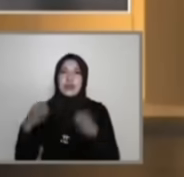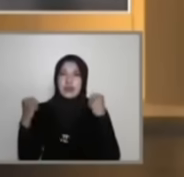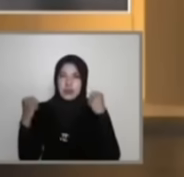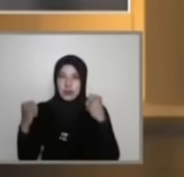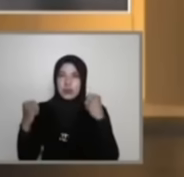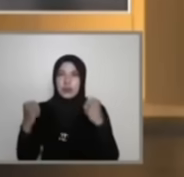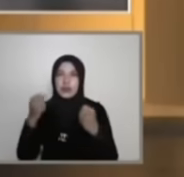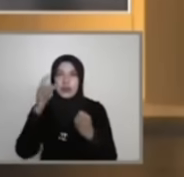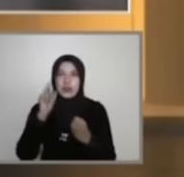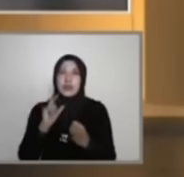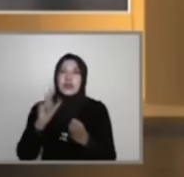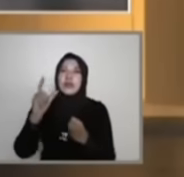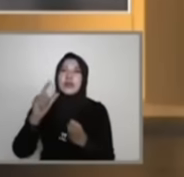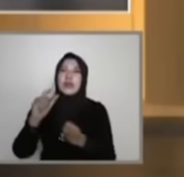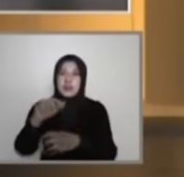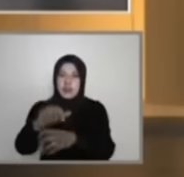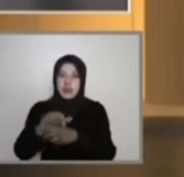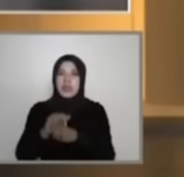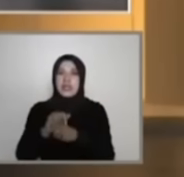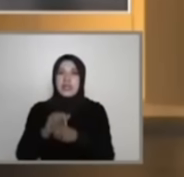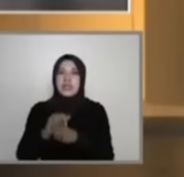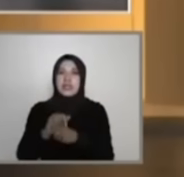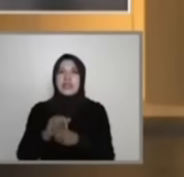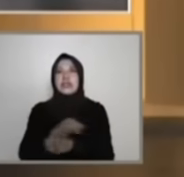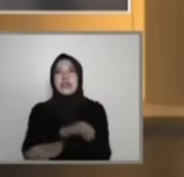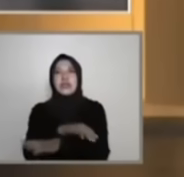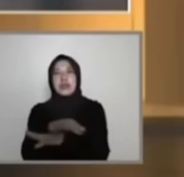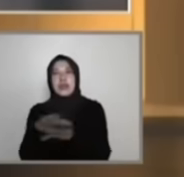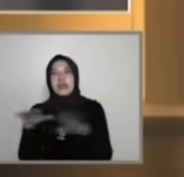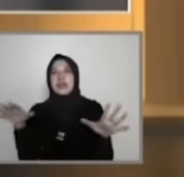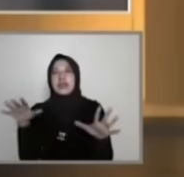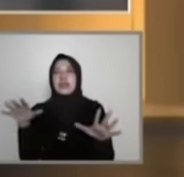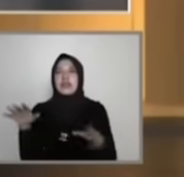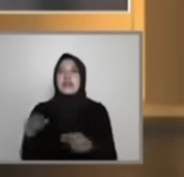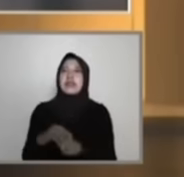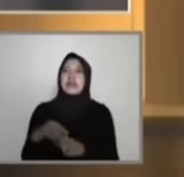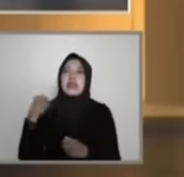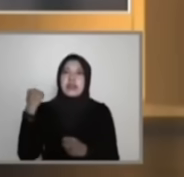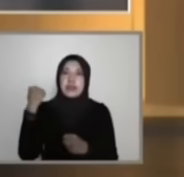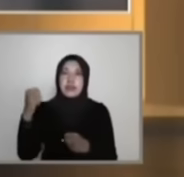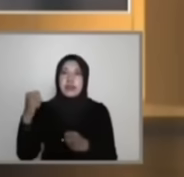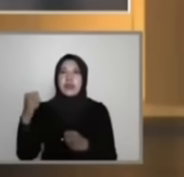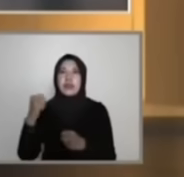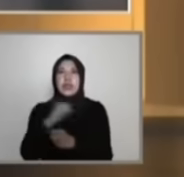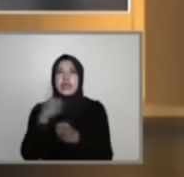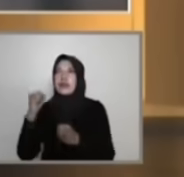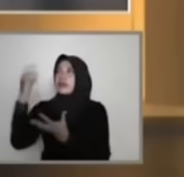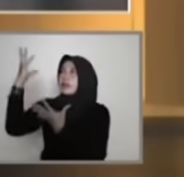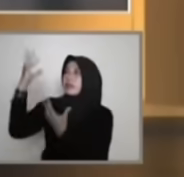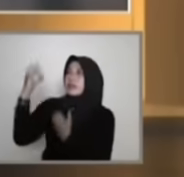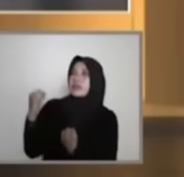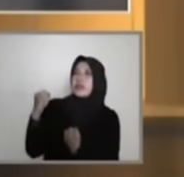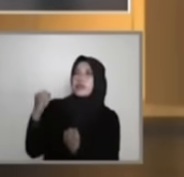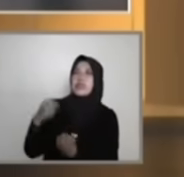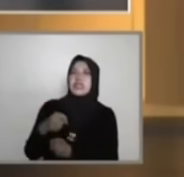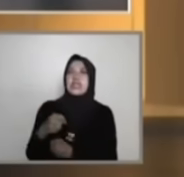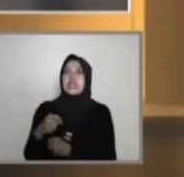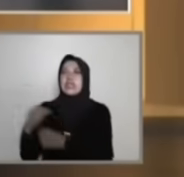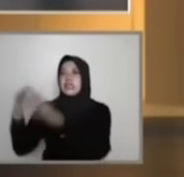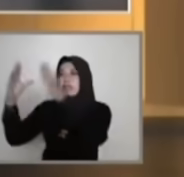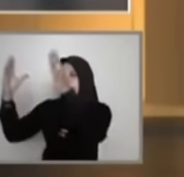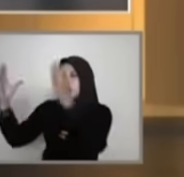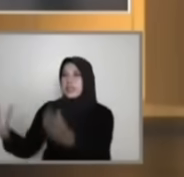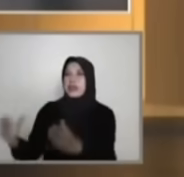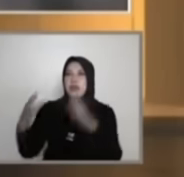punya kekuatan untuk kemudian bisa melakukan penetrasi bahwasanya kekuatan syariah Islam ini di